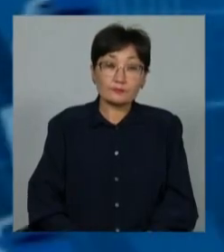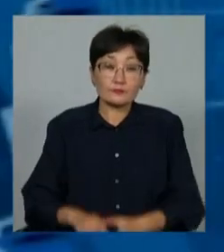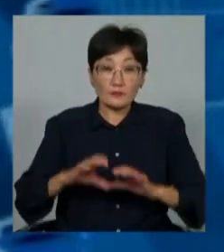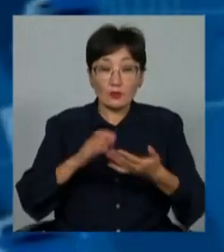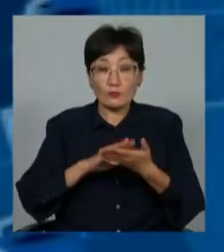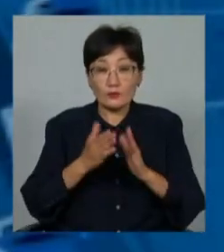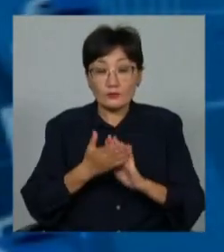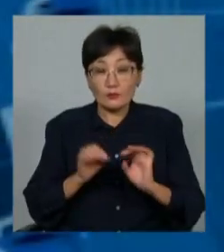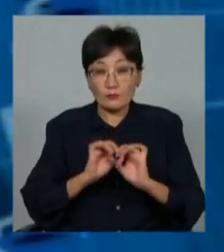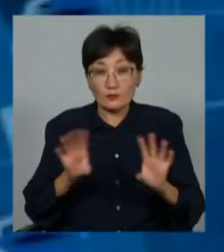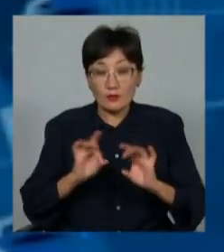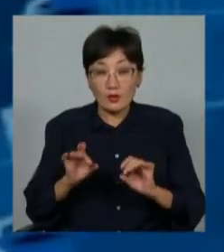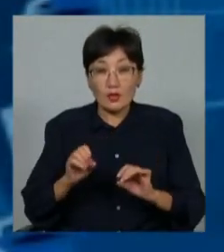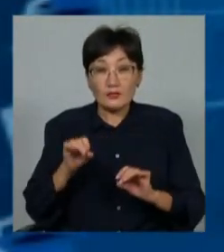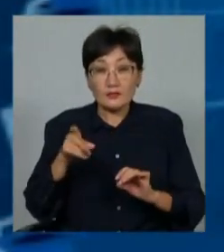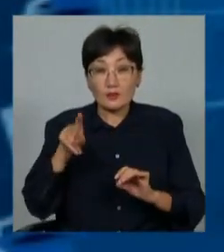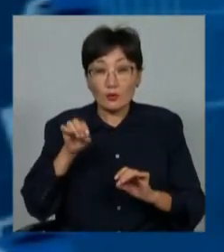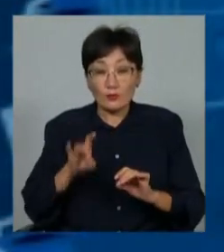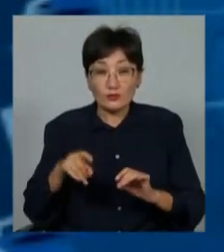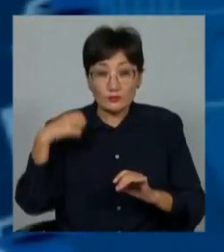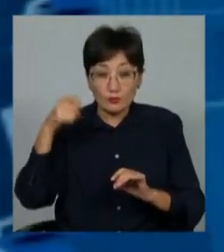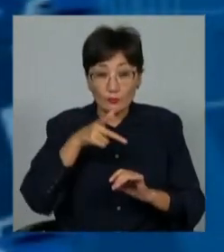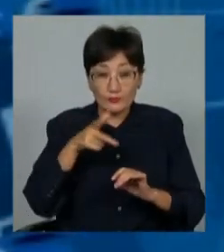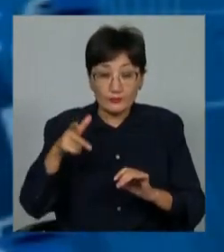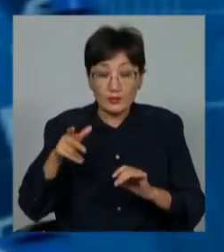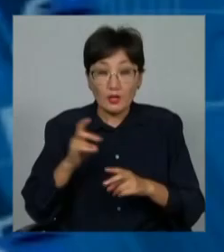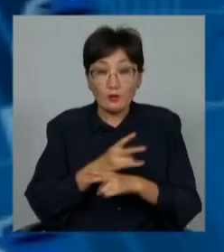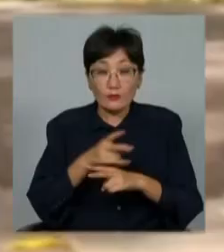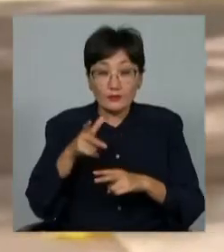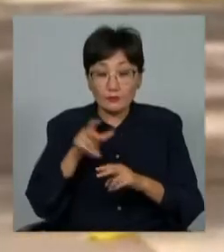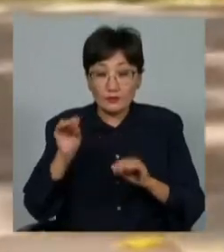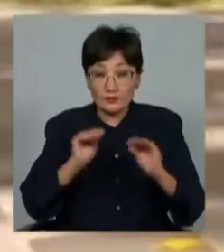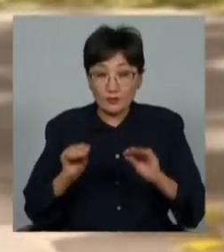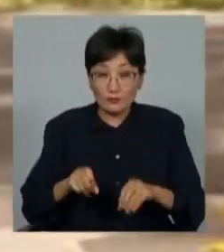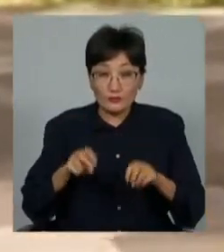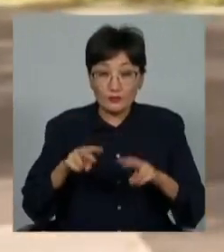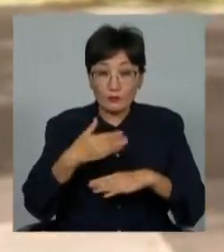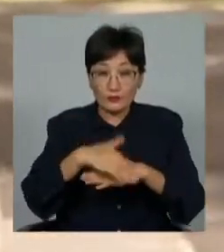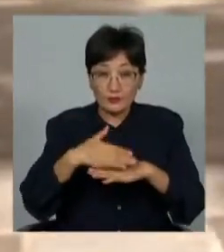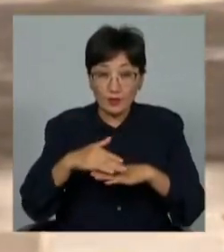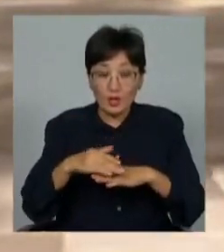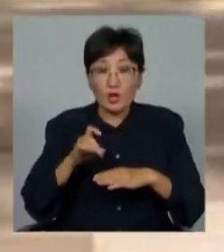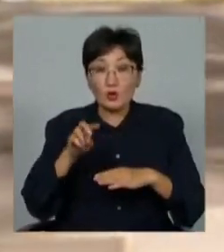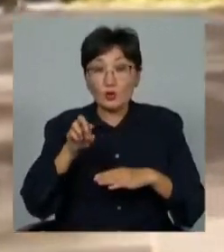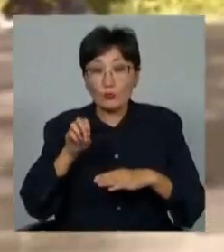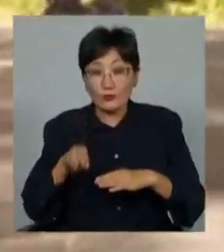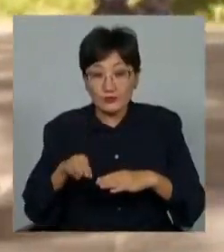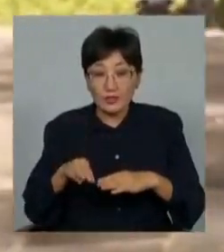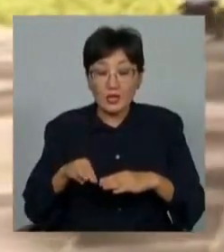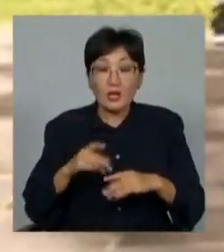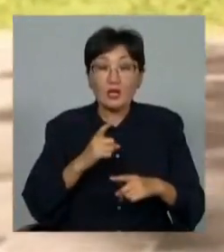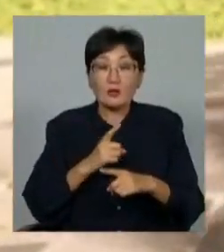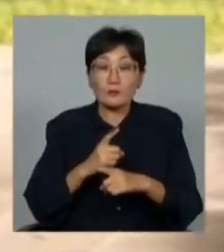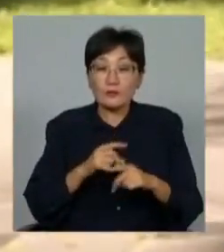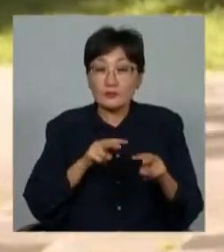Әлемдегі ахуалға көз жүгіртейік. Сингапурда камералармен түнгі көру құрылғыларымен жабдықталған арнайы көше роботы шектеулердің сақталуын